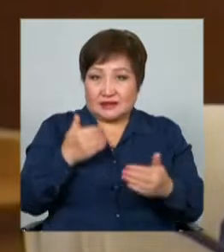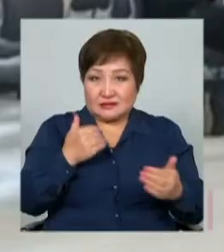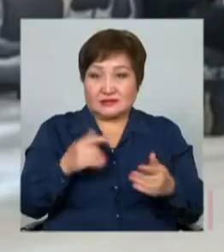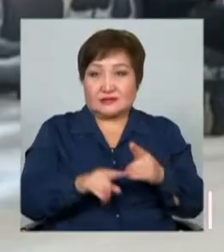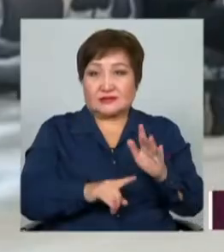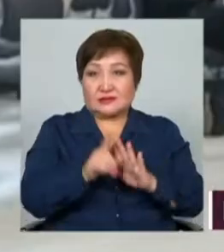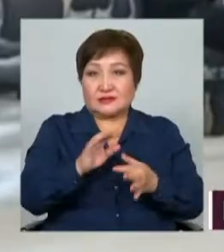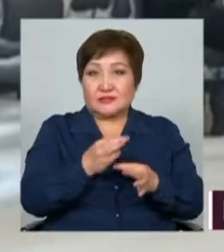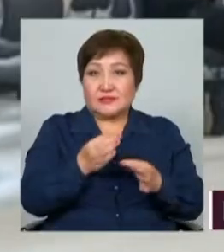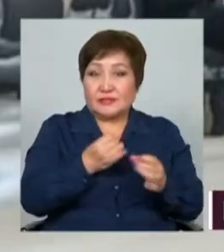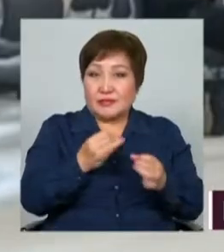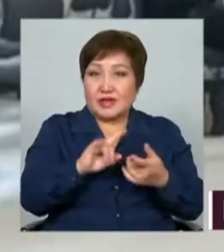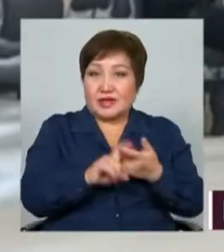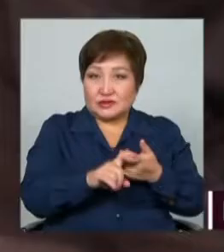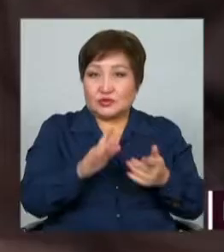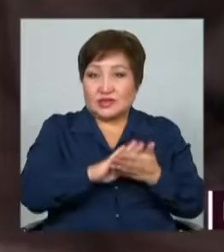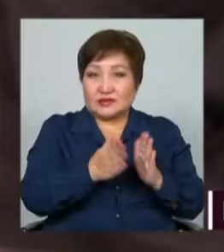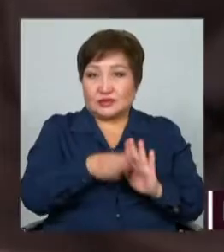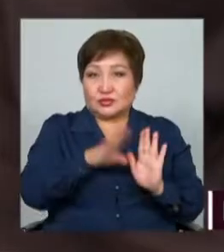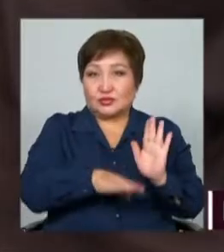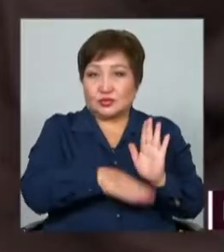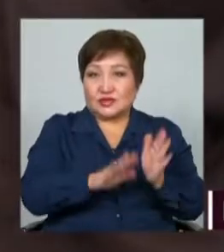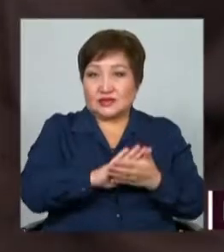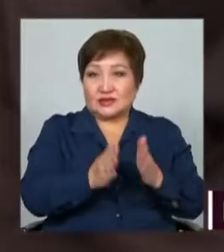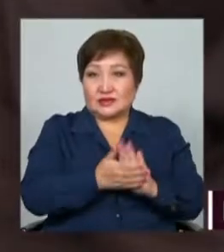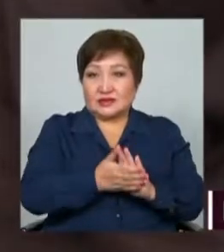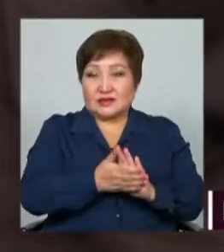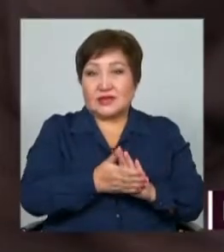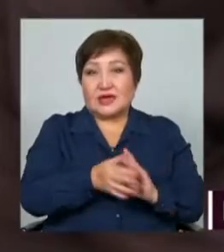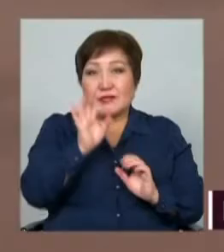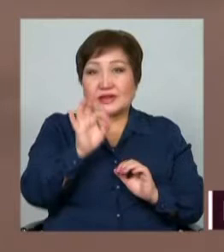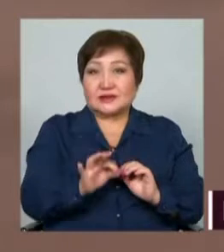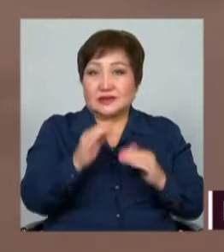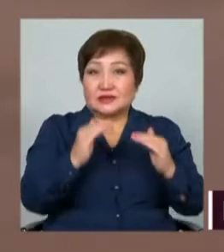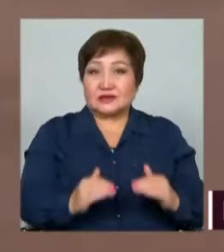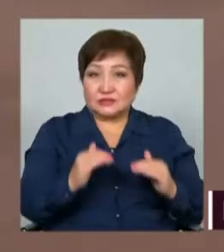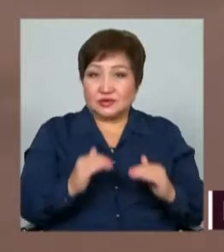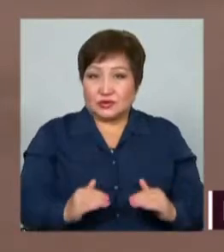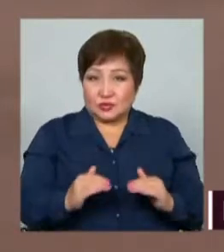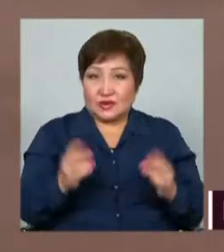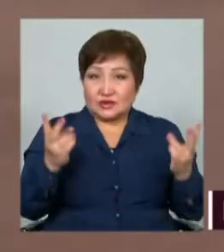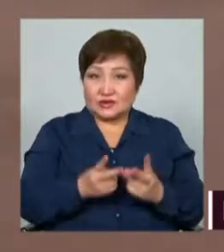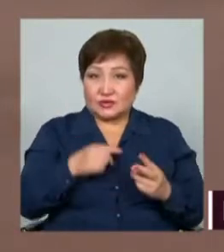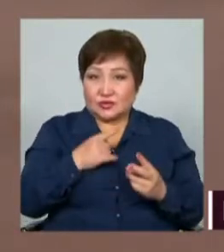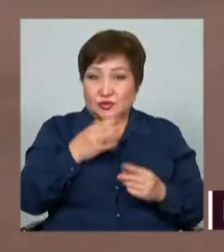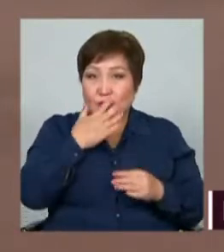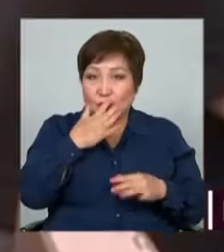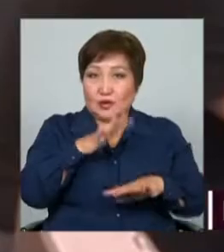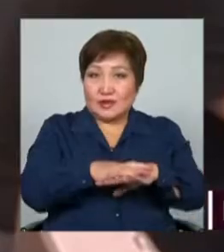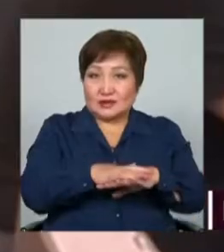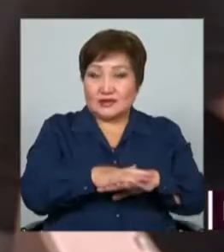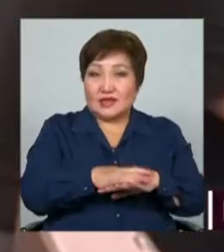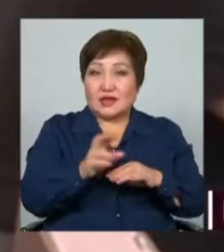отыр. Линник несие бойынша мөлшерлемені төмендету қажет деп есептейді. Ол үшін ұлттық банктің базалық ставкаға